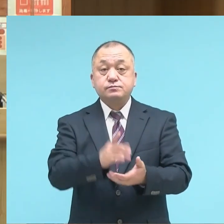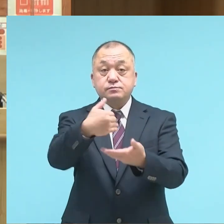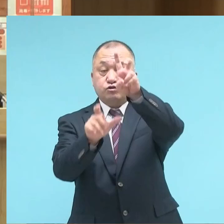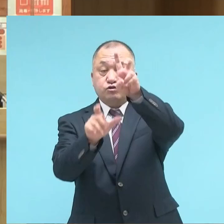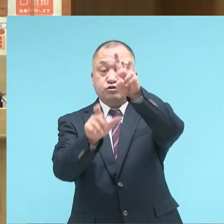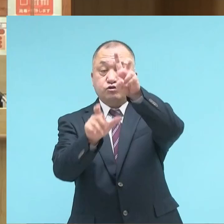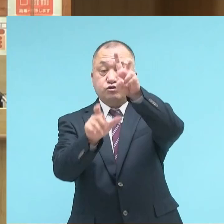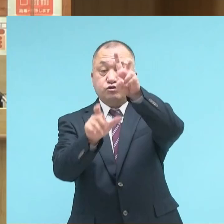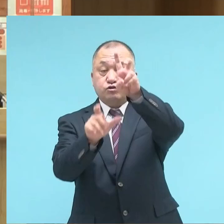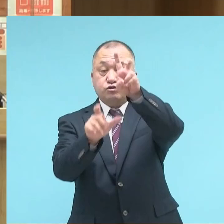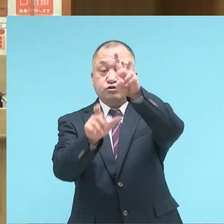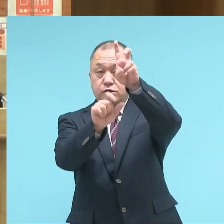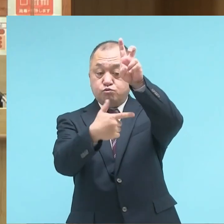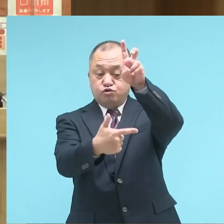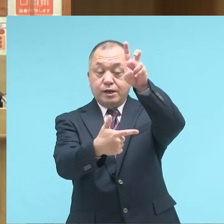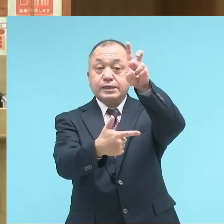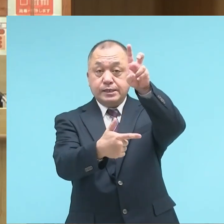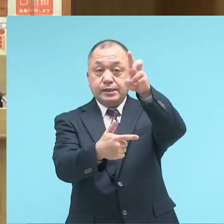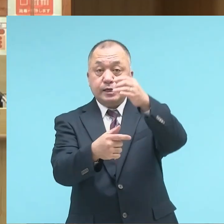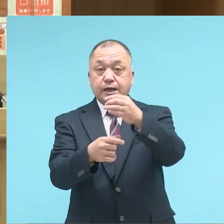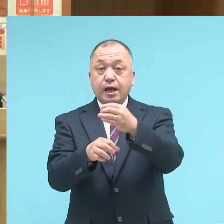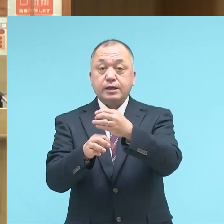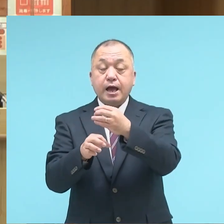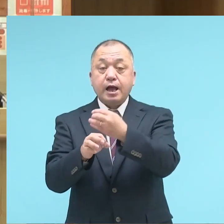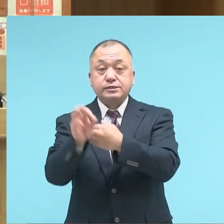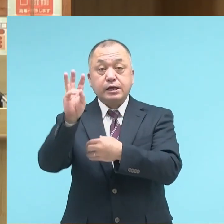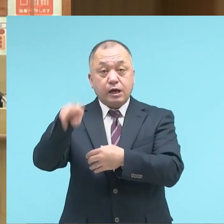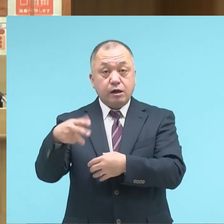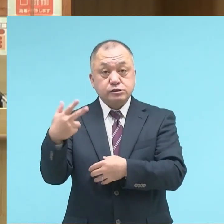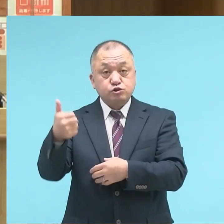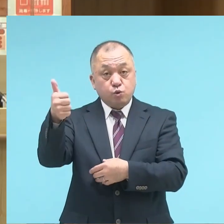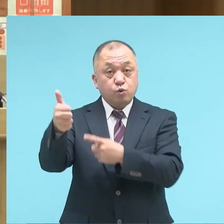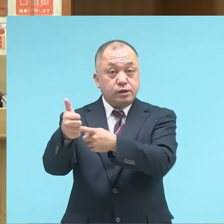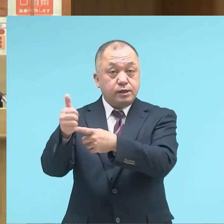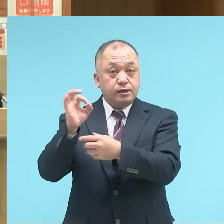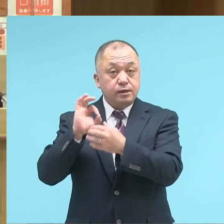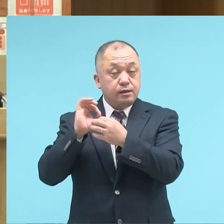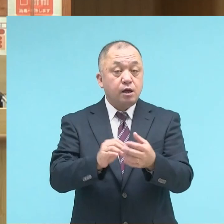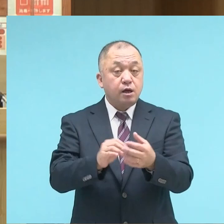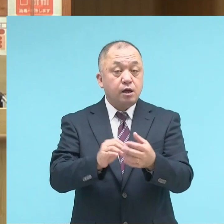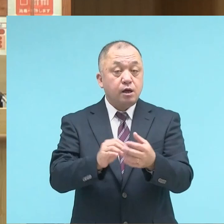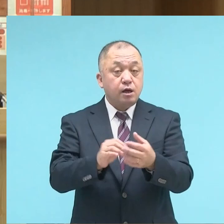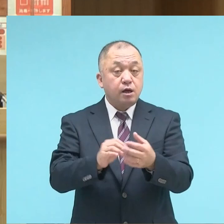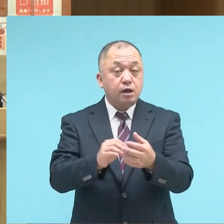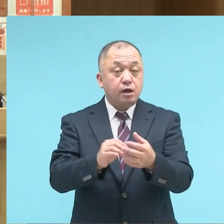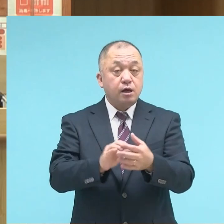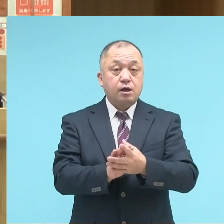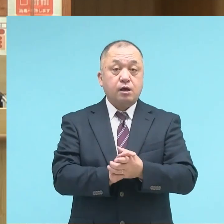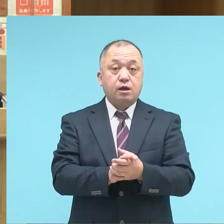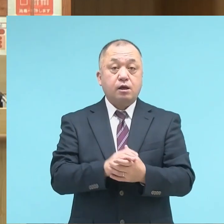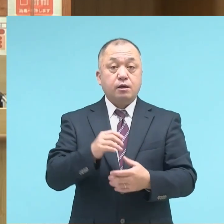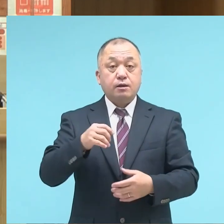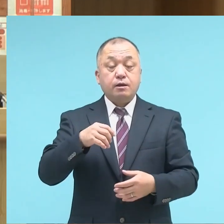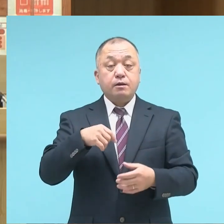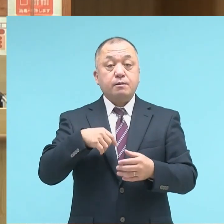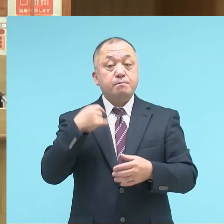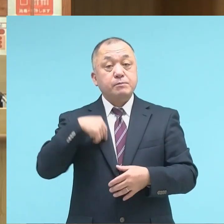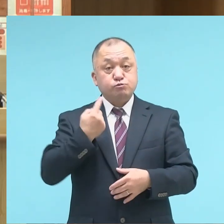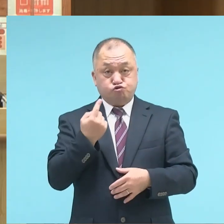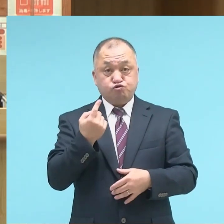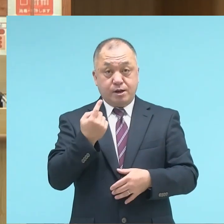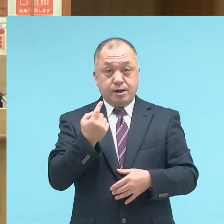6日に知事が旭川西川市長にお電話された、どうしてそのもう自らお電話をし